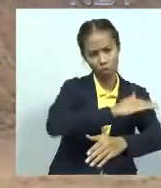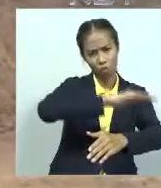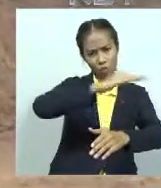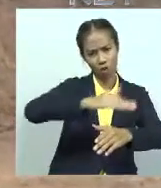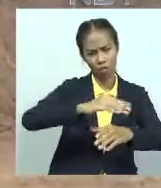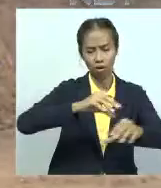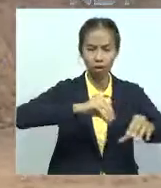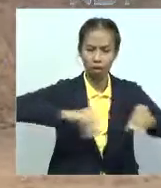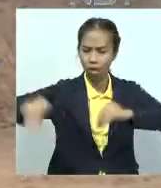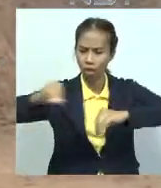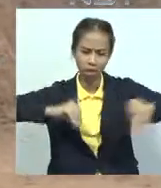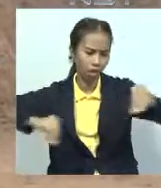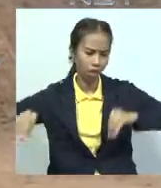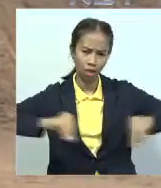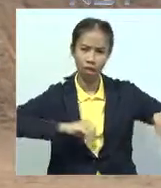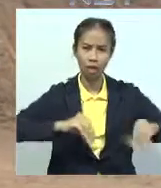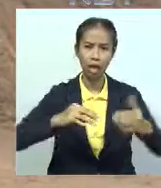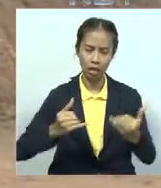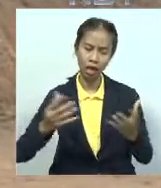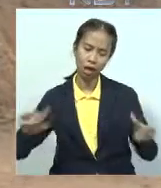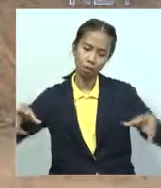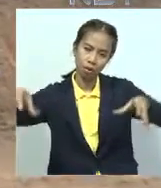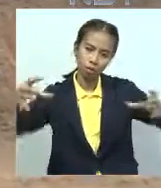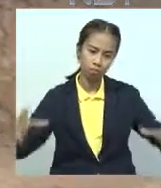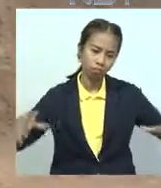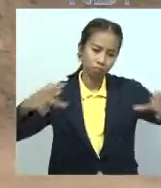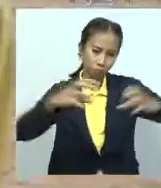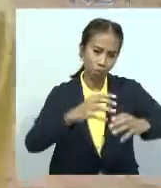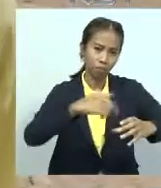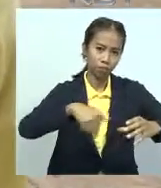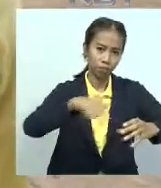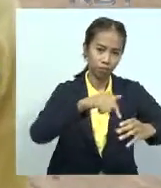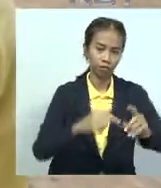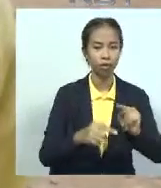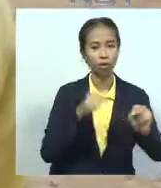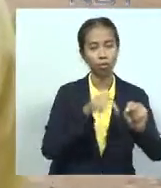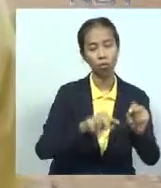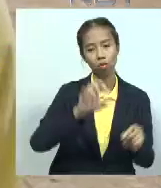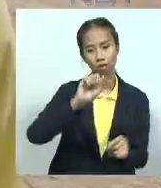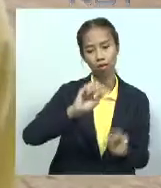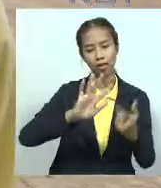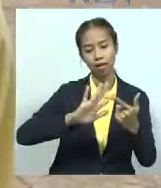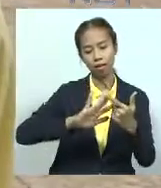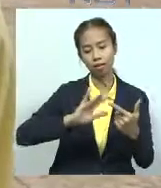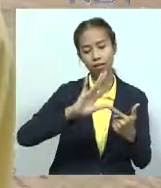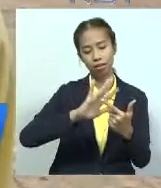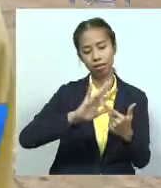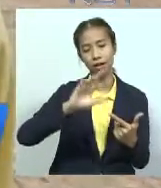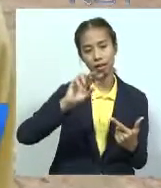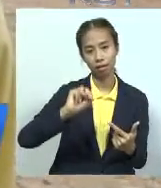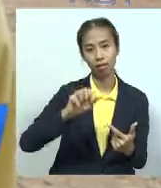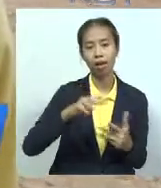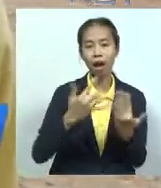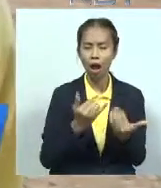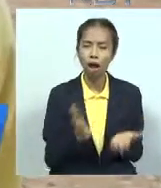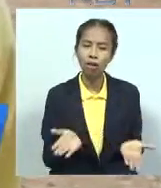ายอยู่ตามพื้นที่ต่างโดยจะให้เข้ามาอยู่อาศัยร่วมกันที่บ้านห้วยลู้ตำบลเสนียนอำเภอเมืองจังหวัดน่านให้มีชีวิตความ